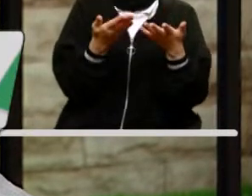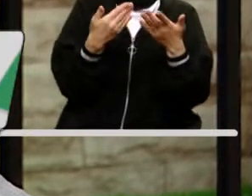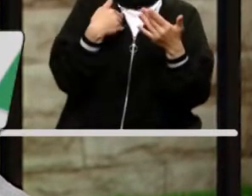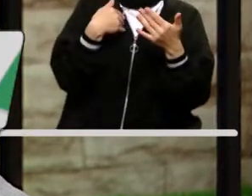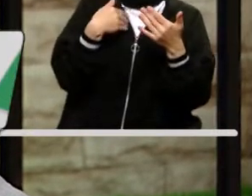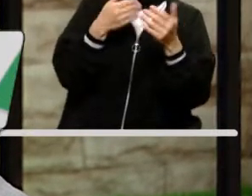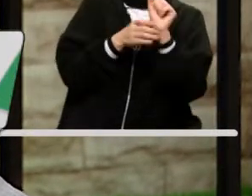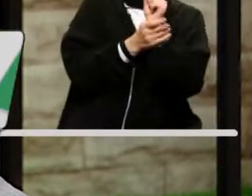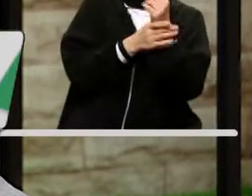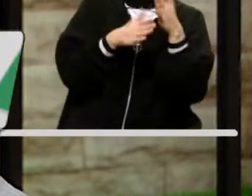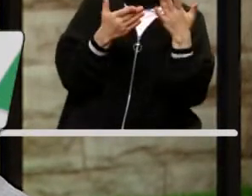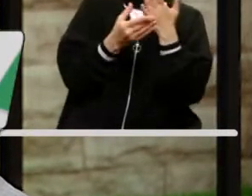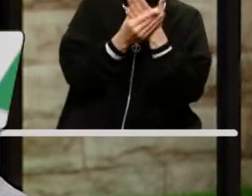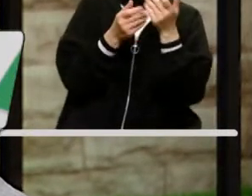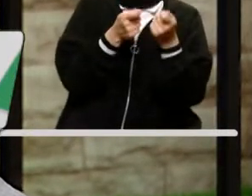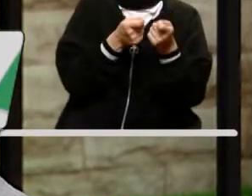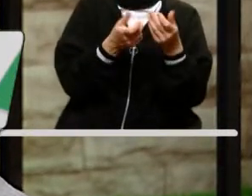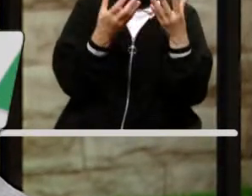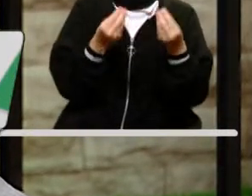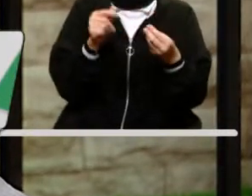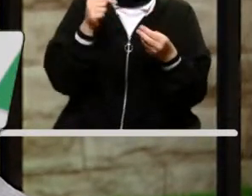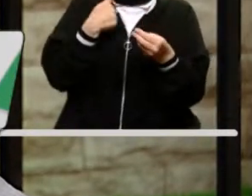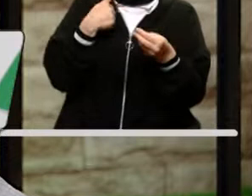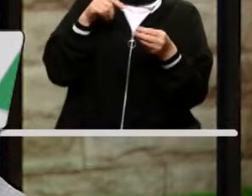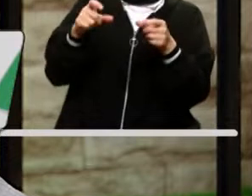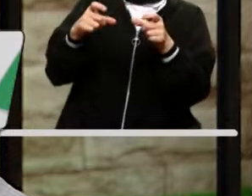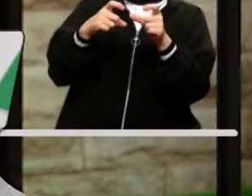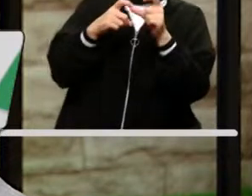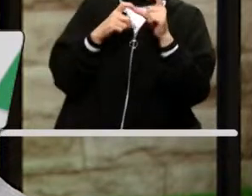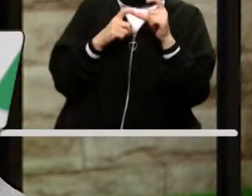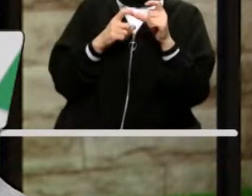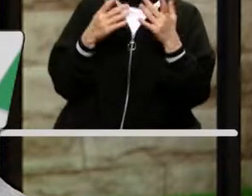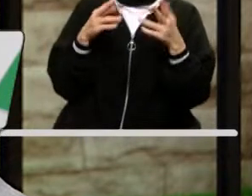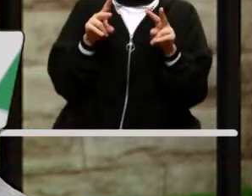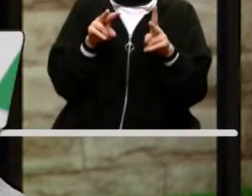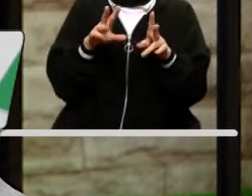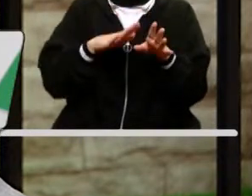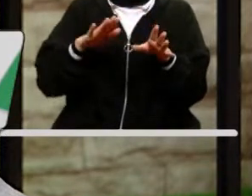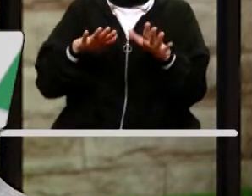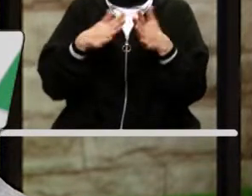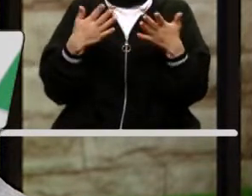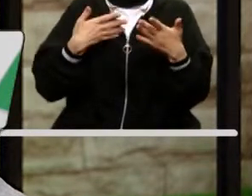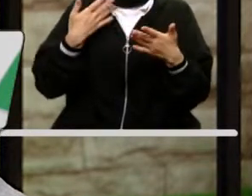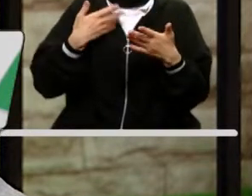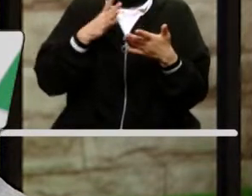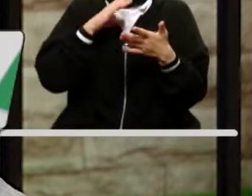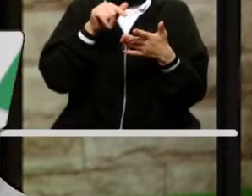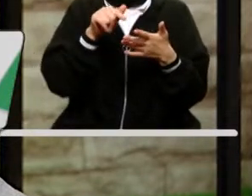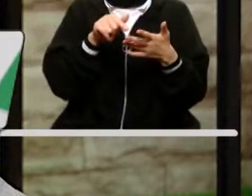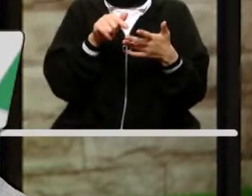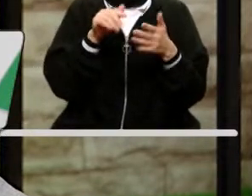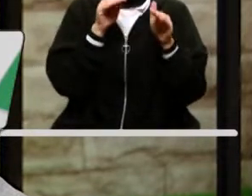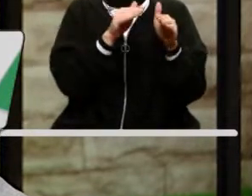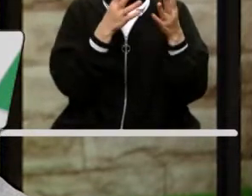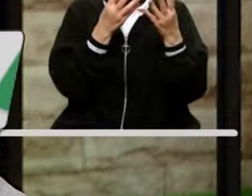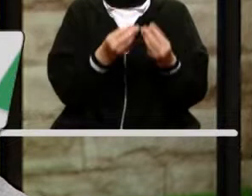beklentilerinizle sunduğunuz yöntem örtüştüğü zaman hem mutlu bir çocuk yetiştirmiş olursunuz hem